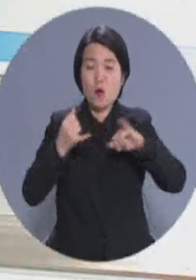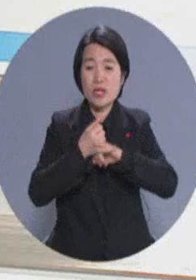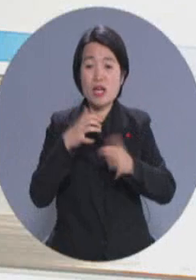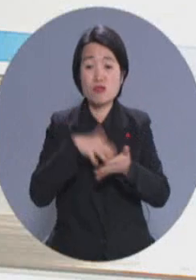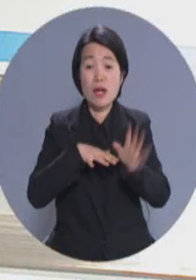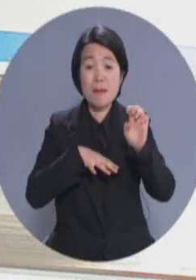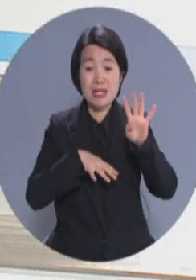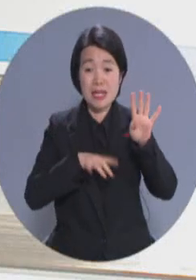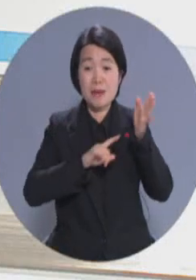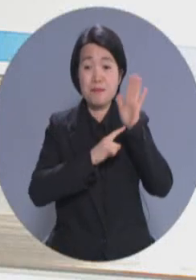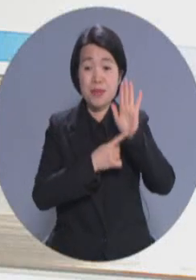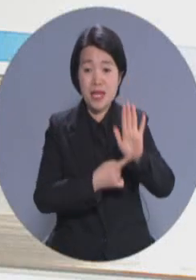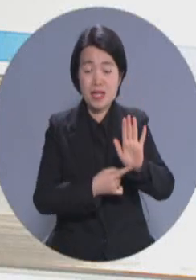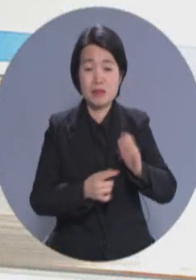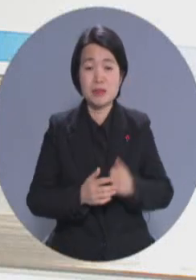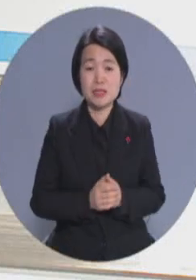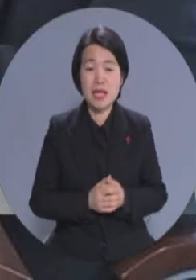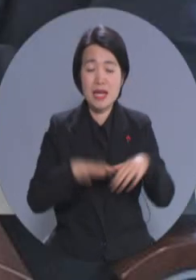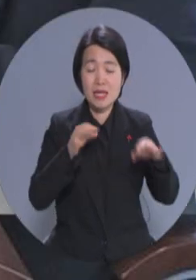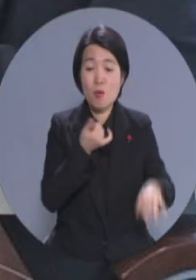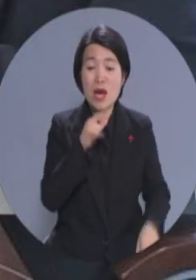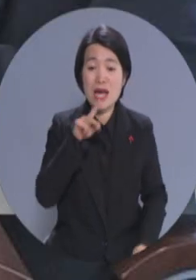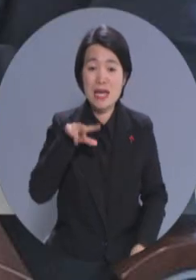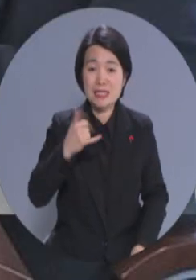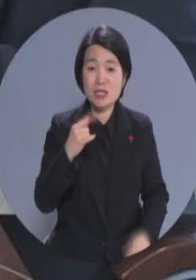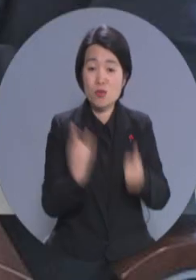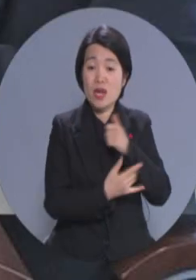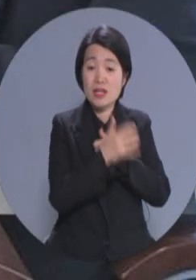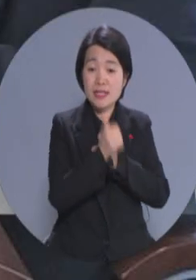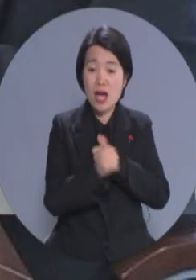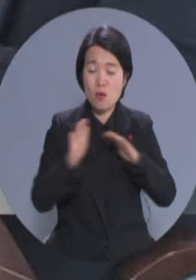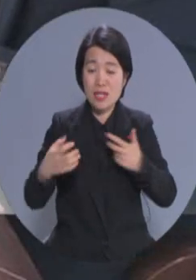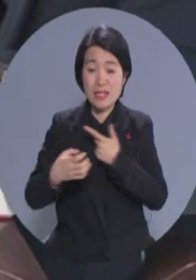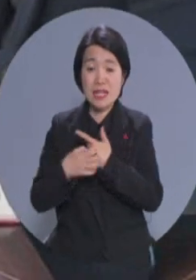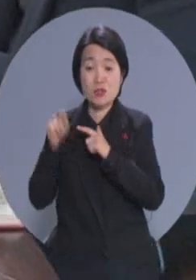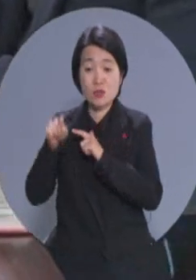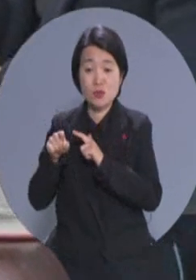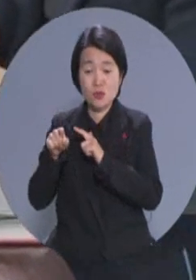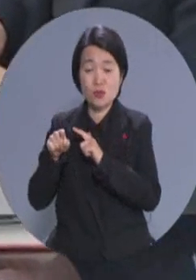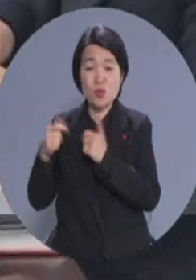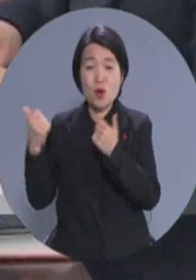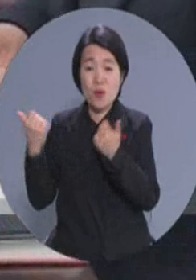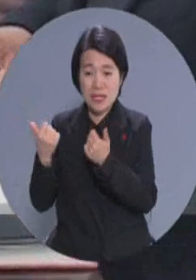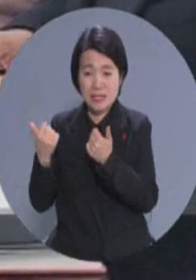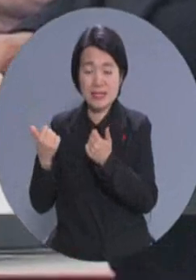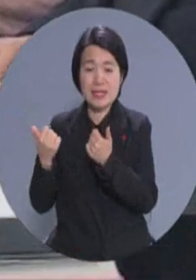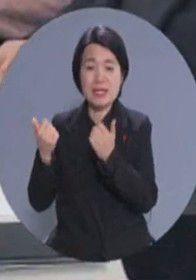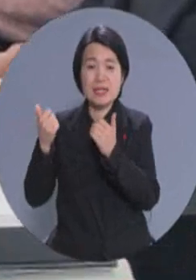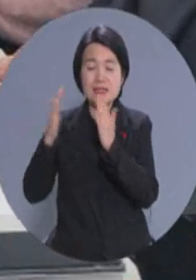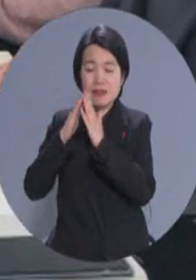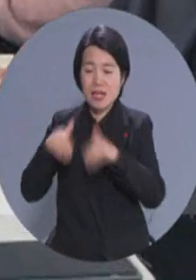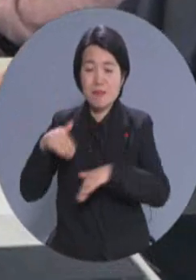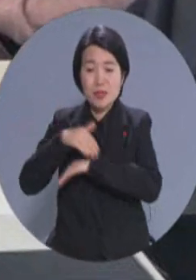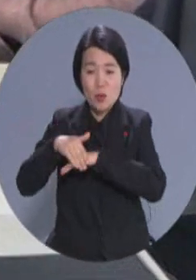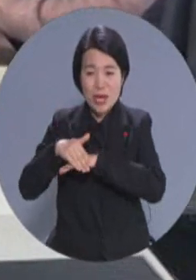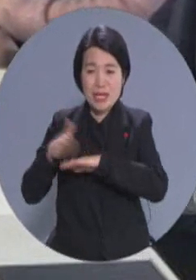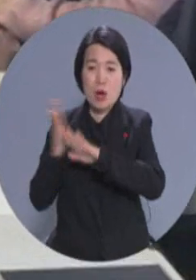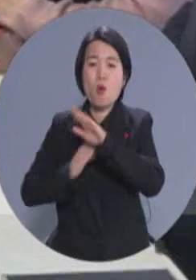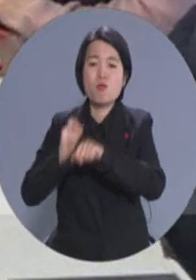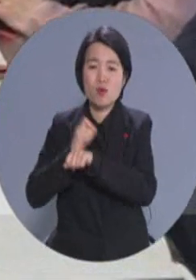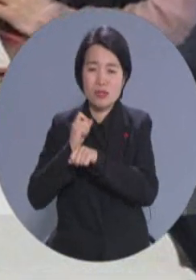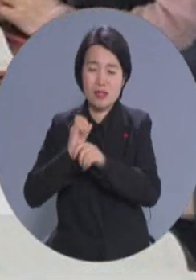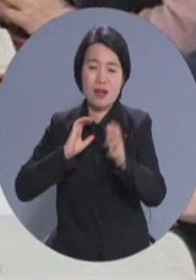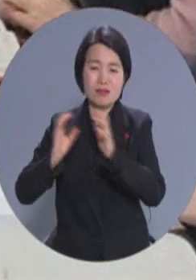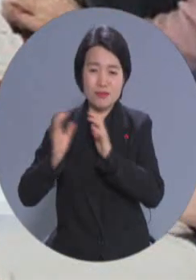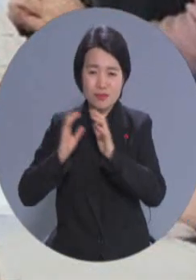발표했습니다 김하진 도당위원장은 오늘 나주 도당 회의실에서 전남도 정책 기획관실 직원들과